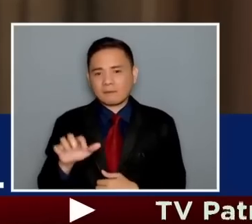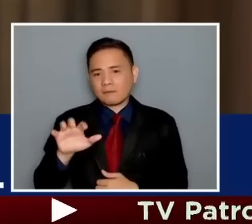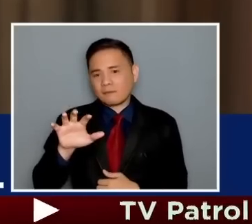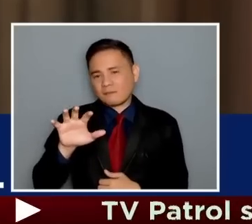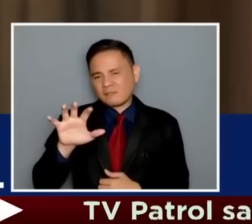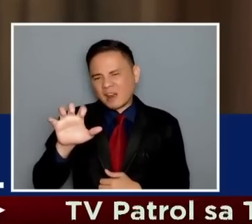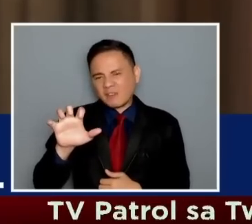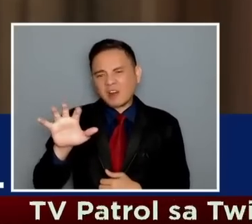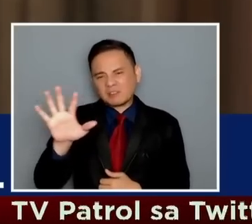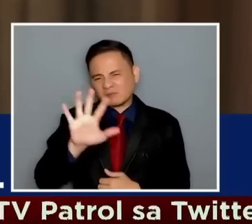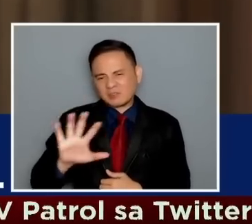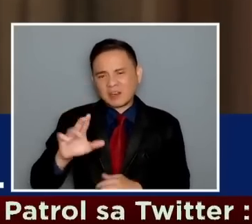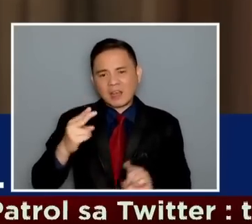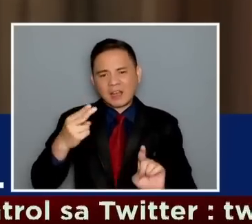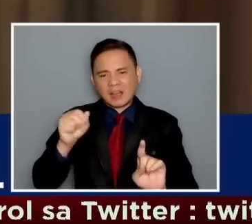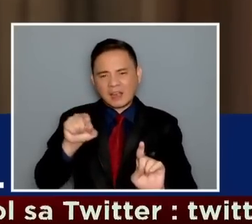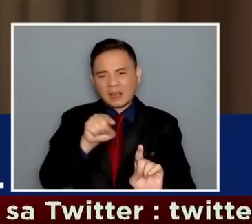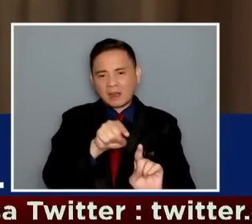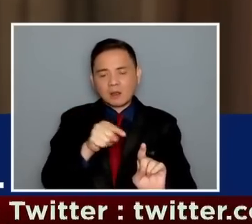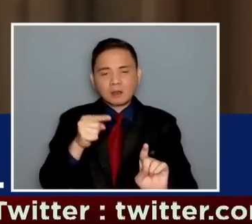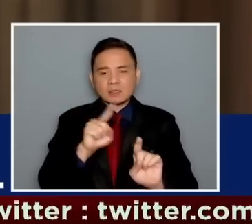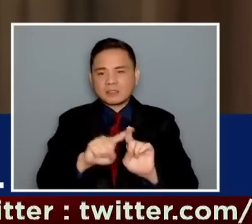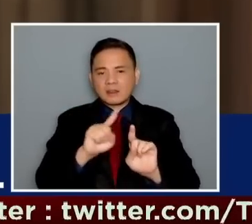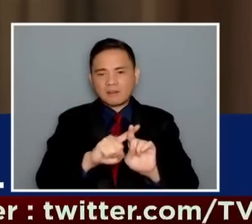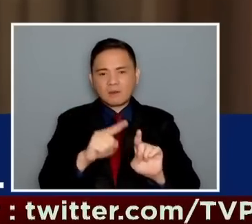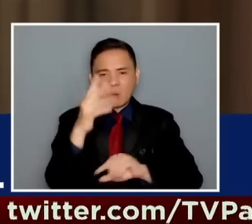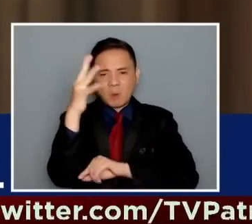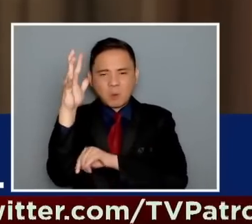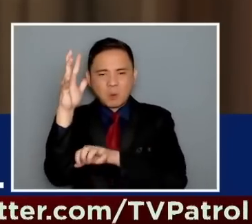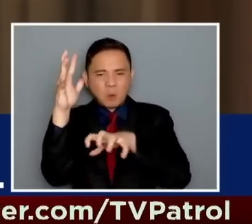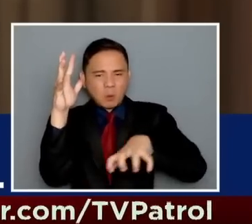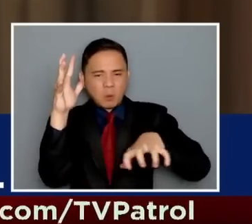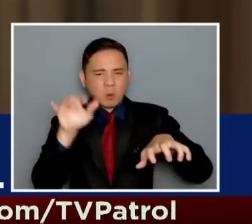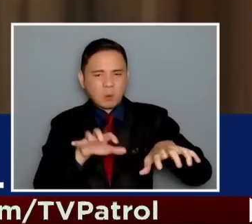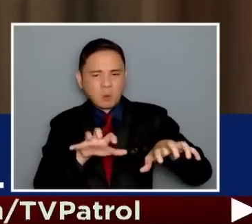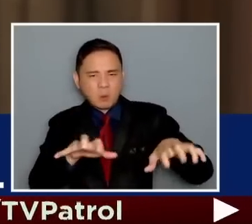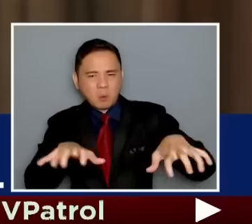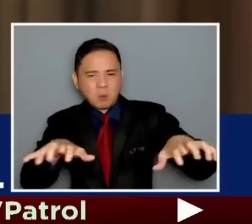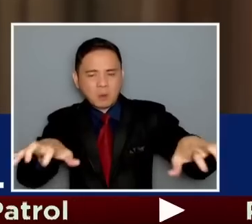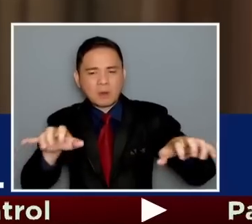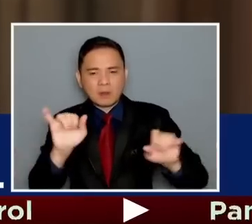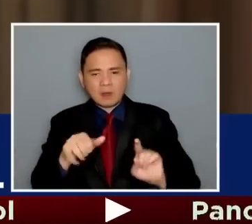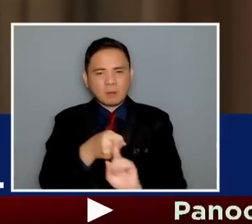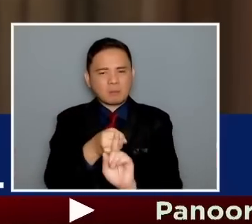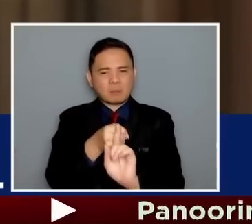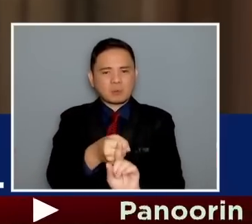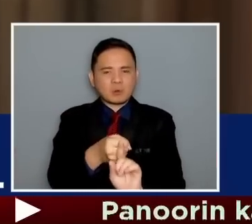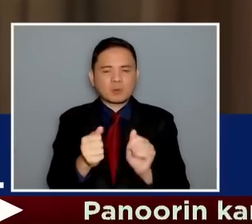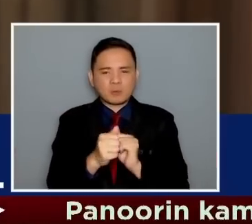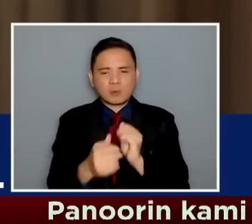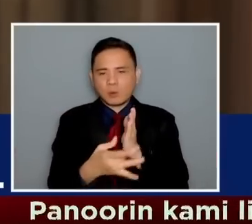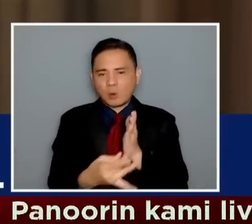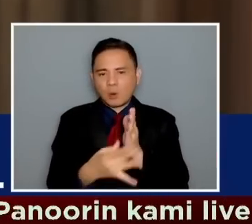548 hektarya ng mangrove area sa lalawigan ang napinsala ng oil spill. Ayon po sa grupong